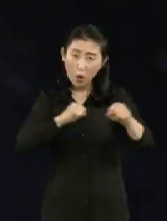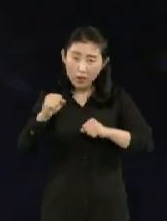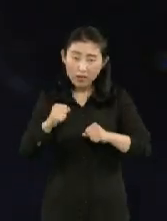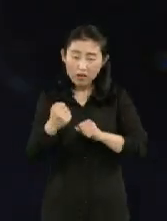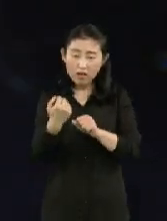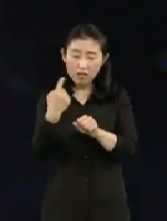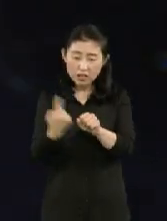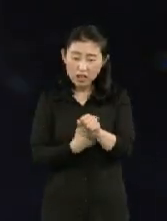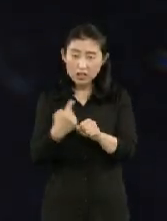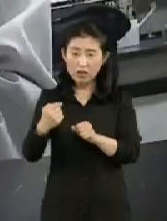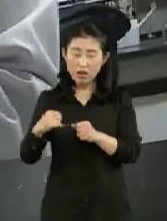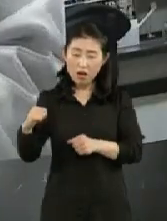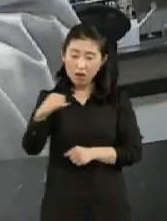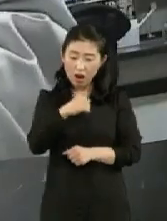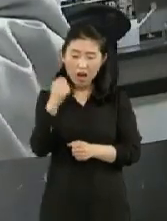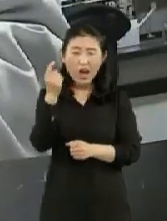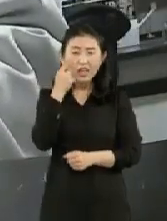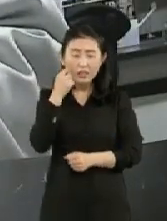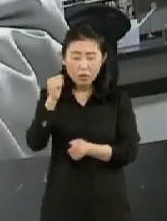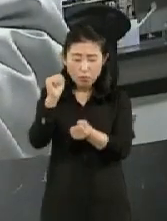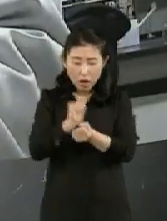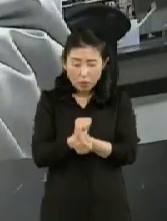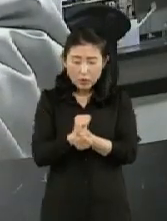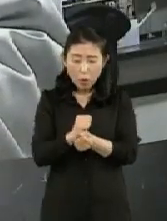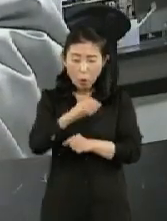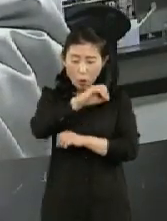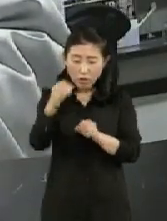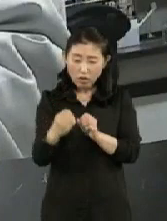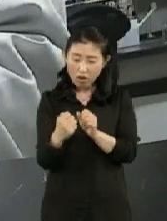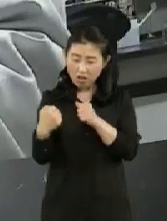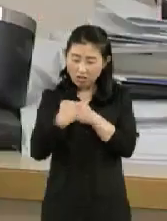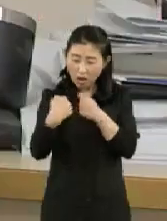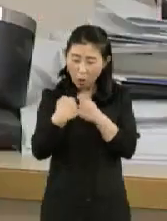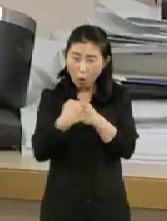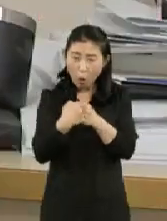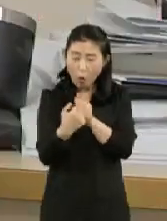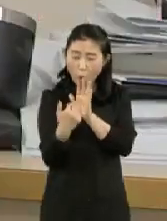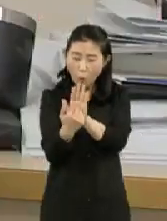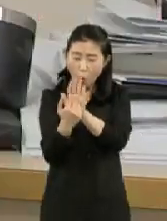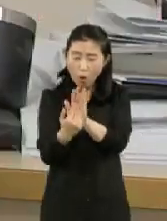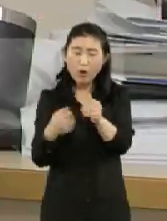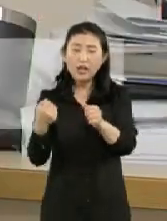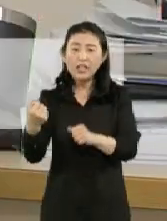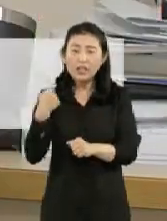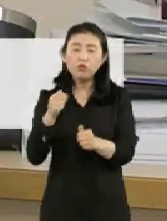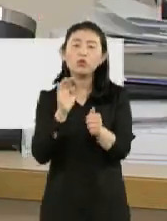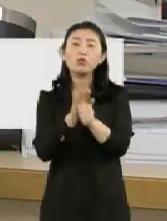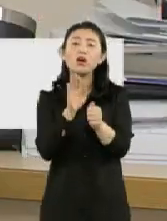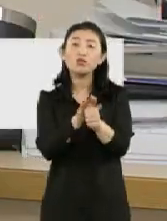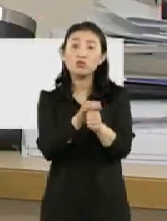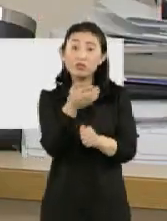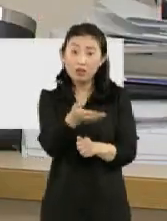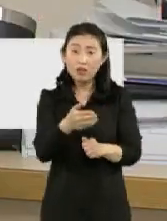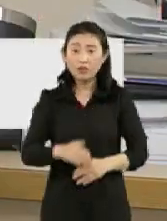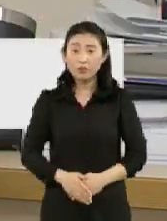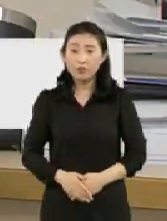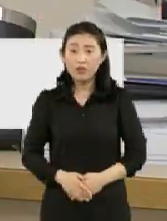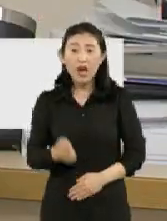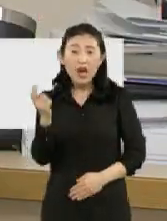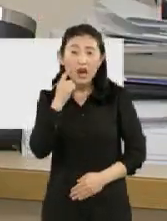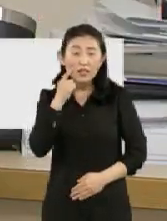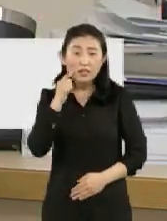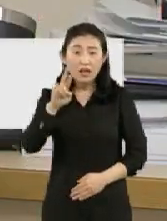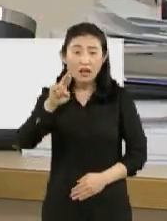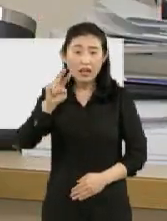생성을 도와주는 역할을 수행합니다. 가짜 RNA 역할을 할 수 있는 작은 화합물을 넣어서